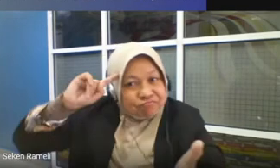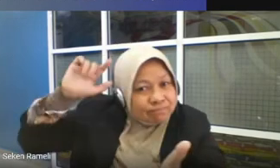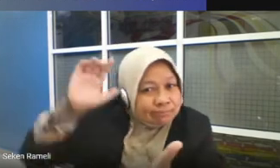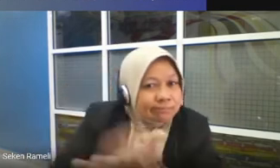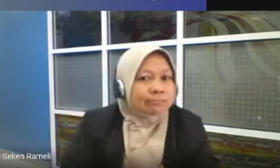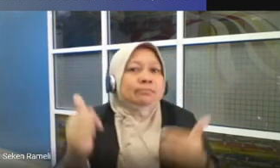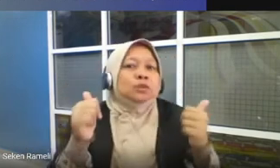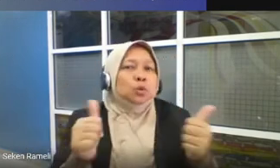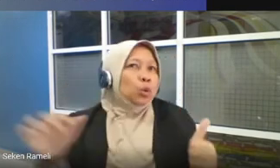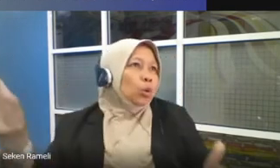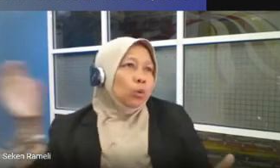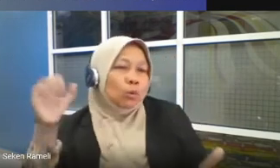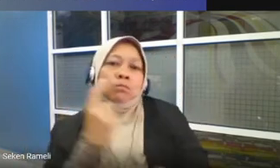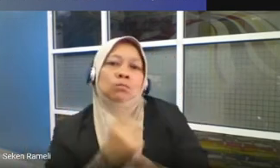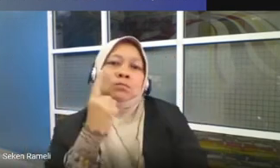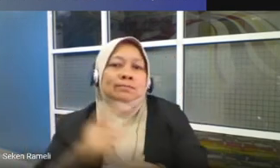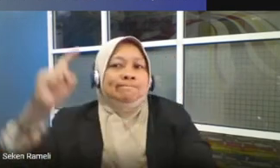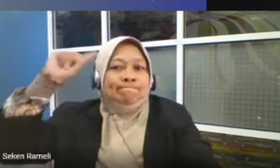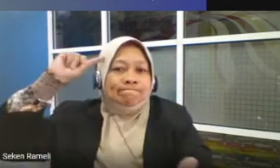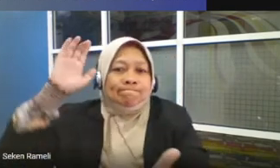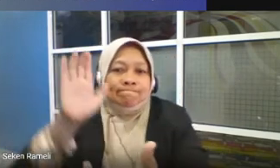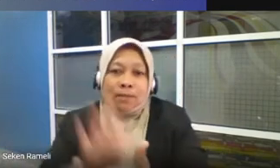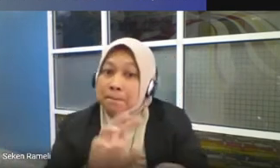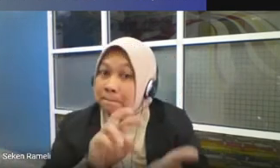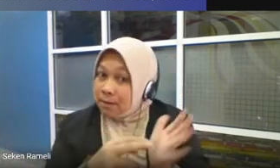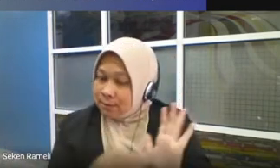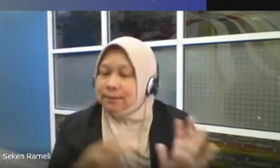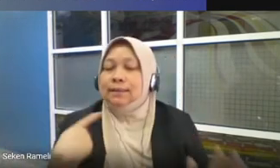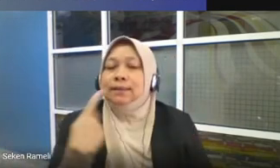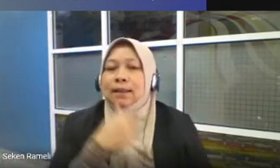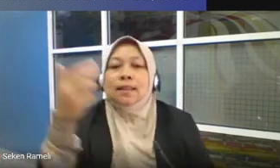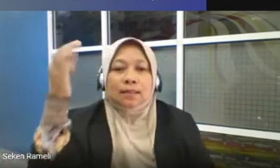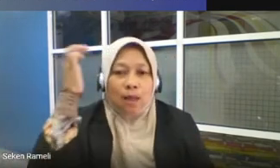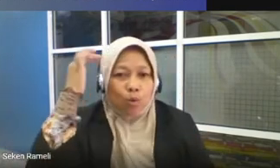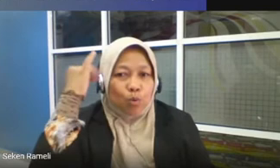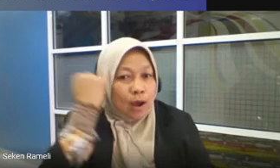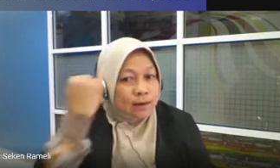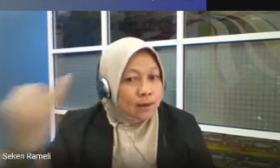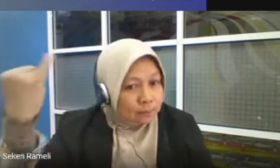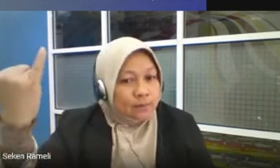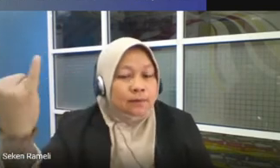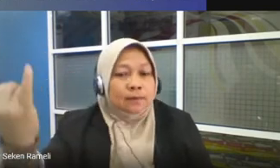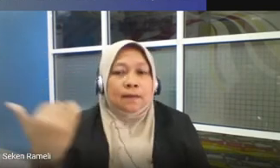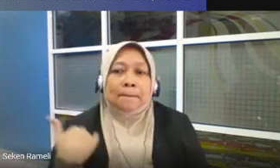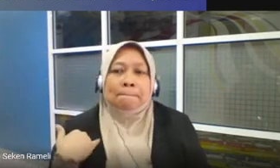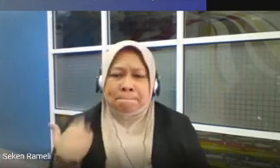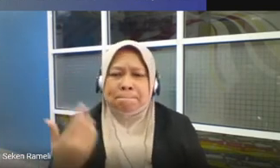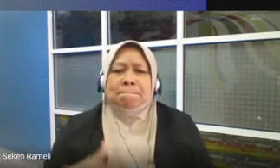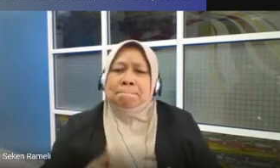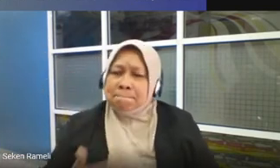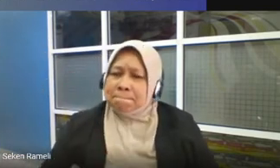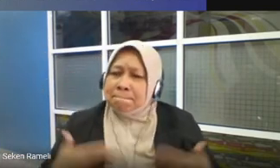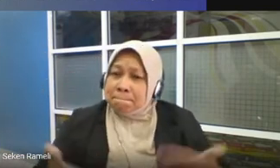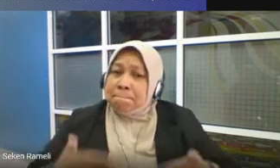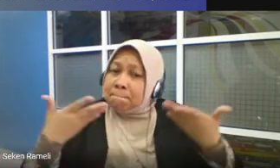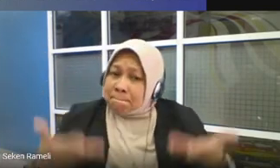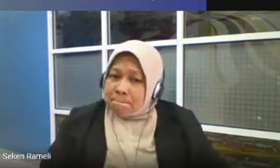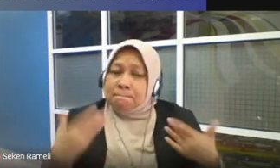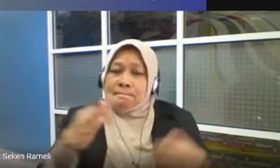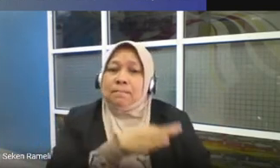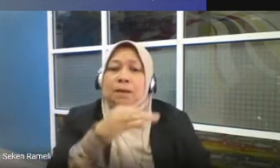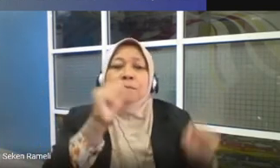yang bila orang dengar tu dia yakin bahawa kita ada ilmu, dia yakin kita ada aura, dia yakin kita boleh